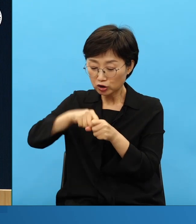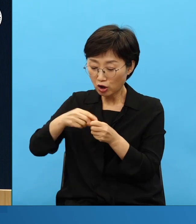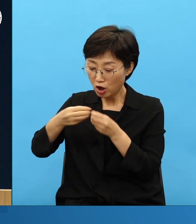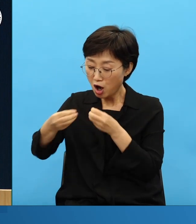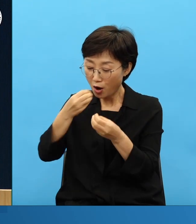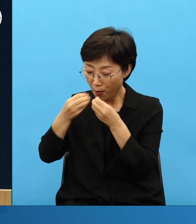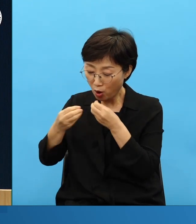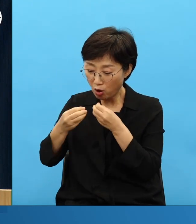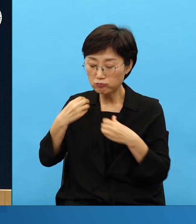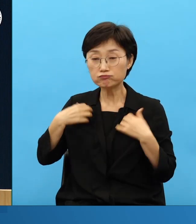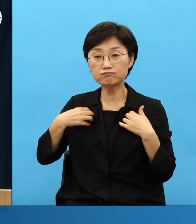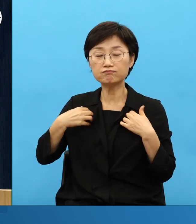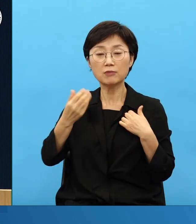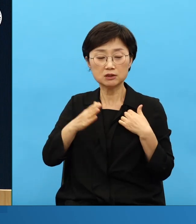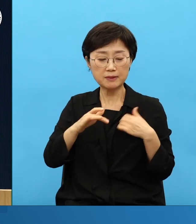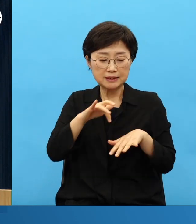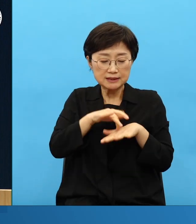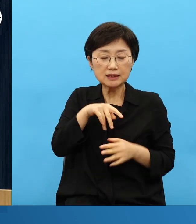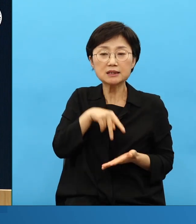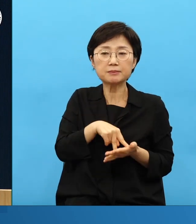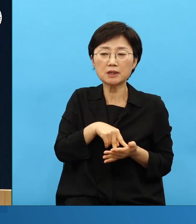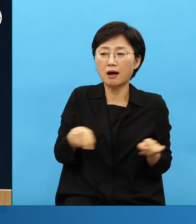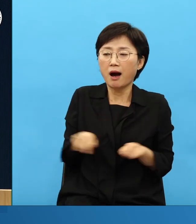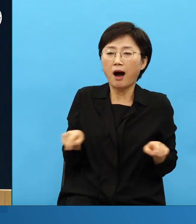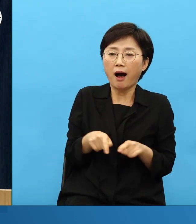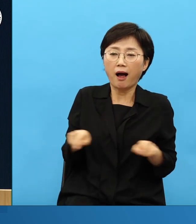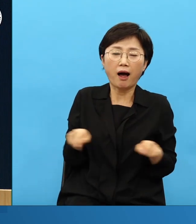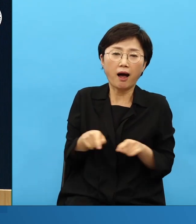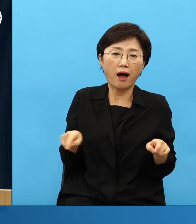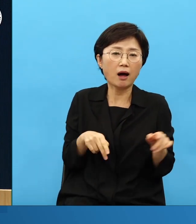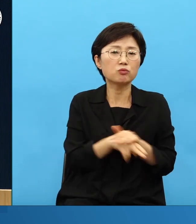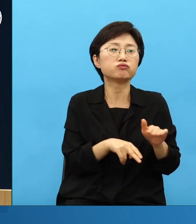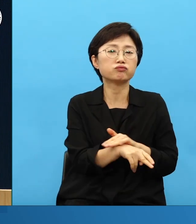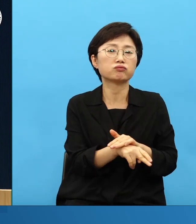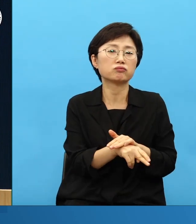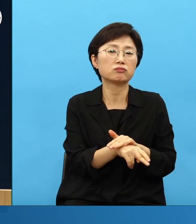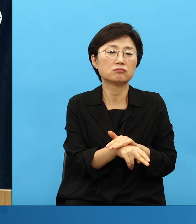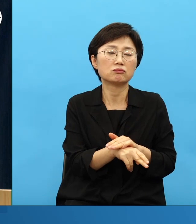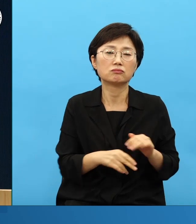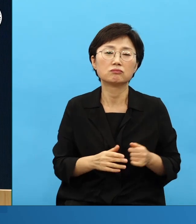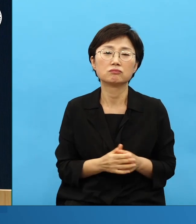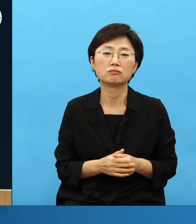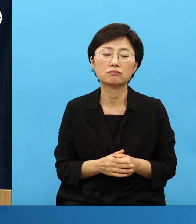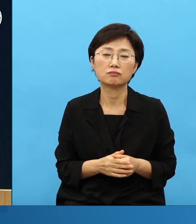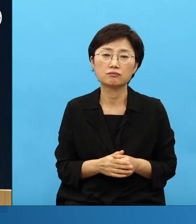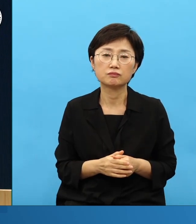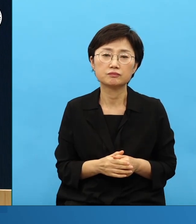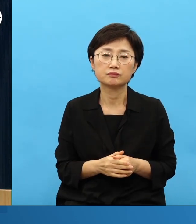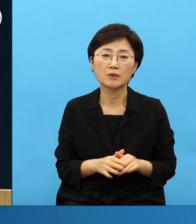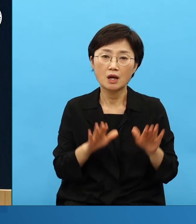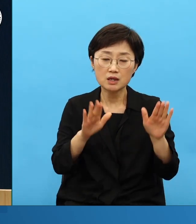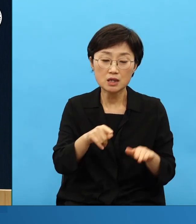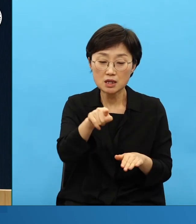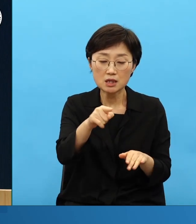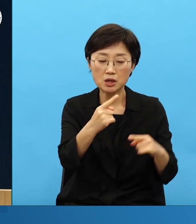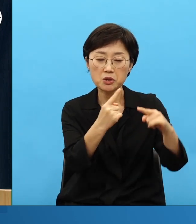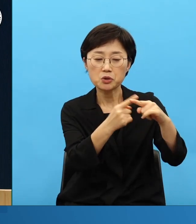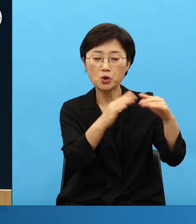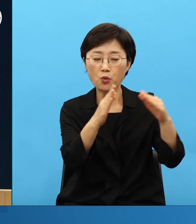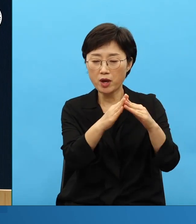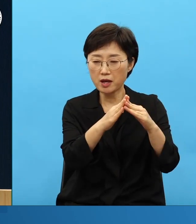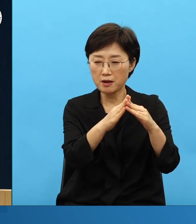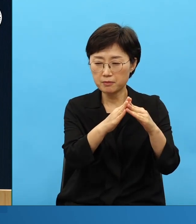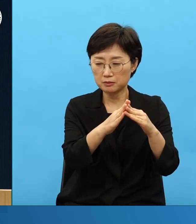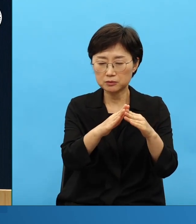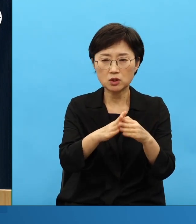but the force of darkness trembled in fear before this, and the early church with this were able to conquer the world. 완전히 벽을 깨뜨렸어요. They completely